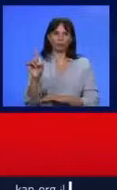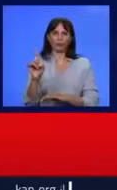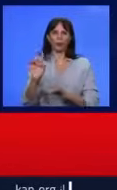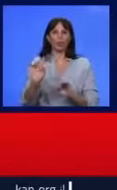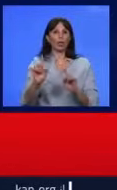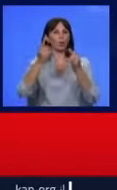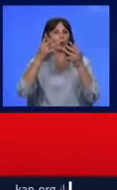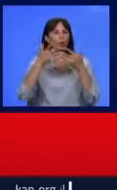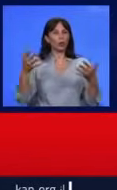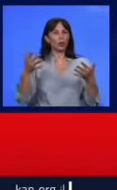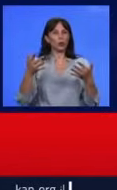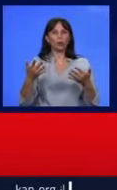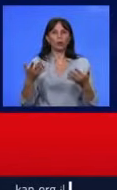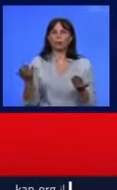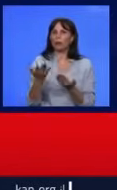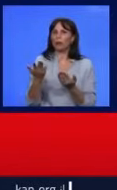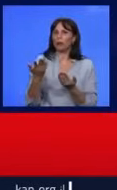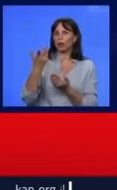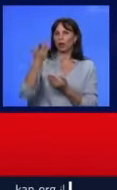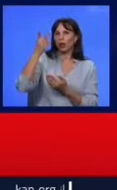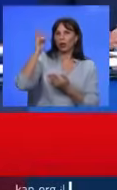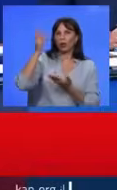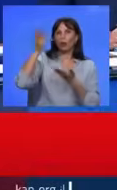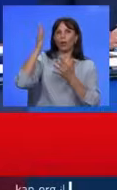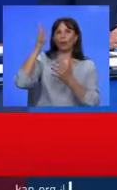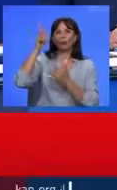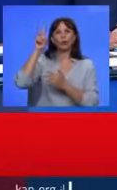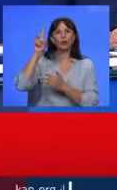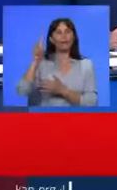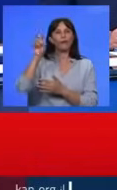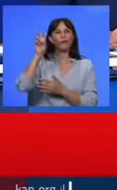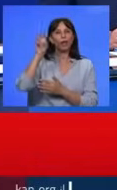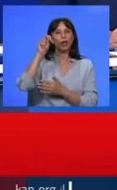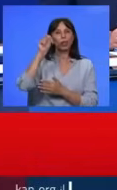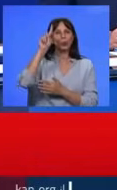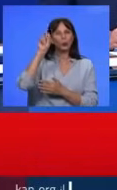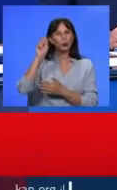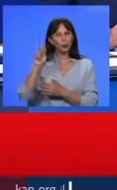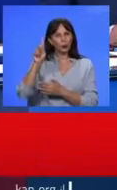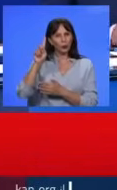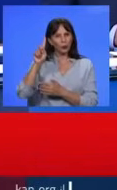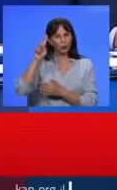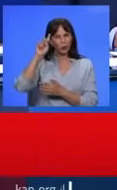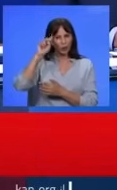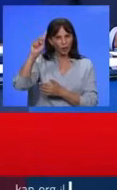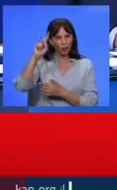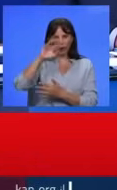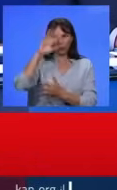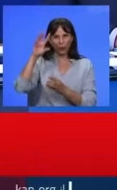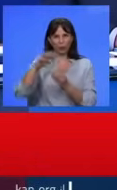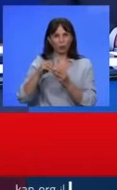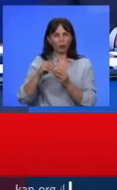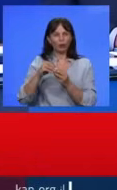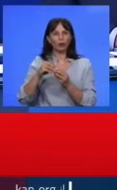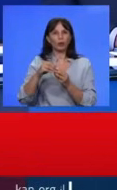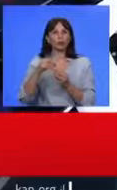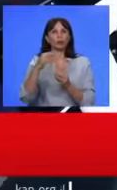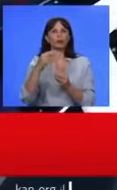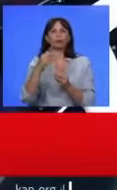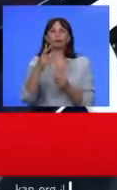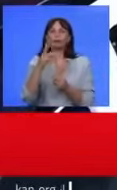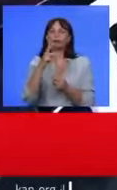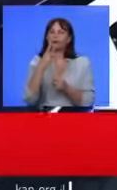צריך לטפל. מה יותר חמור מבענונו שידענו עליו הכל? זה פעם אחת. פעם שנייה, הנושא הסתכלות. אנחנו מדברים פה על איזשהו